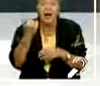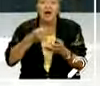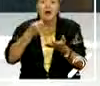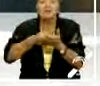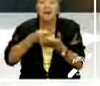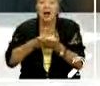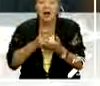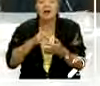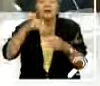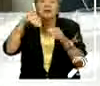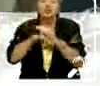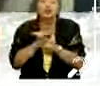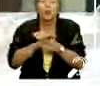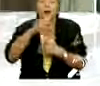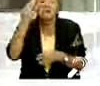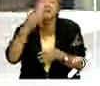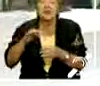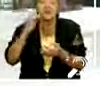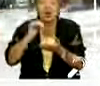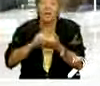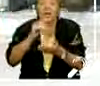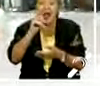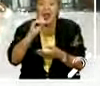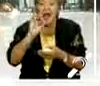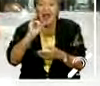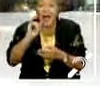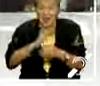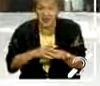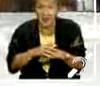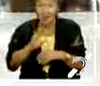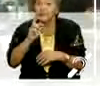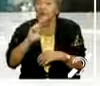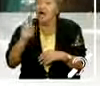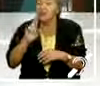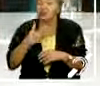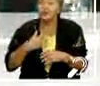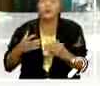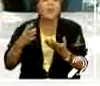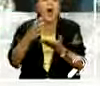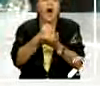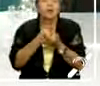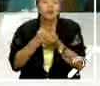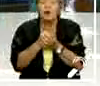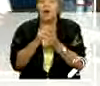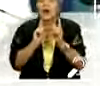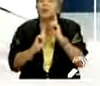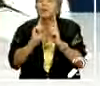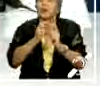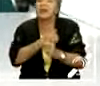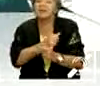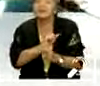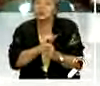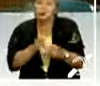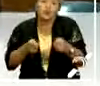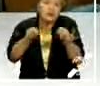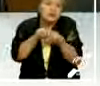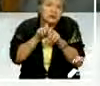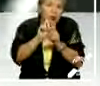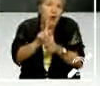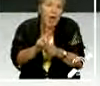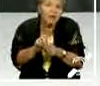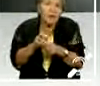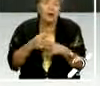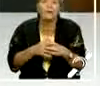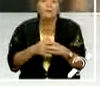salarii doar sub 10.000 de lei, dar și comasarea unor instituții subordonate mai